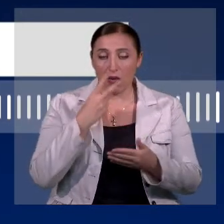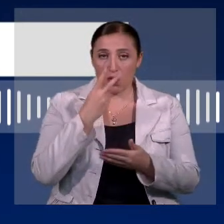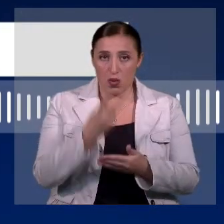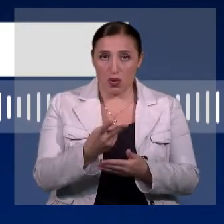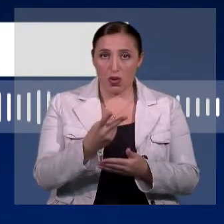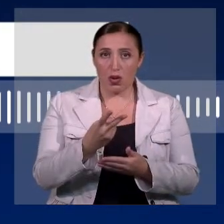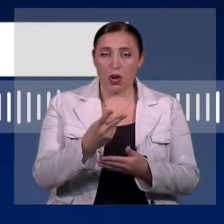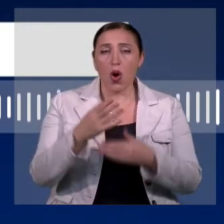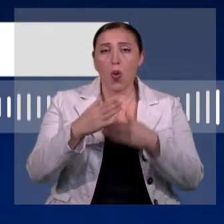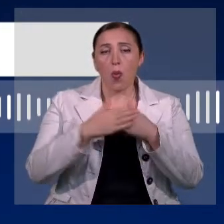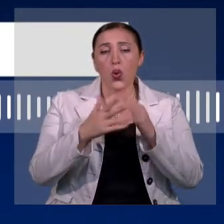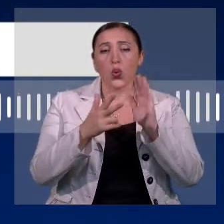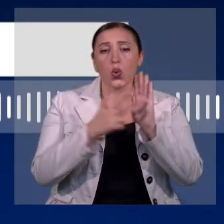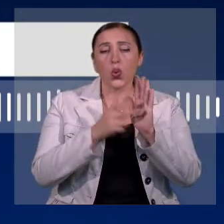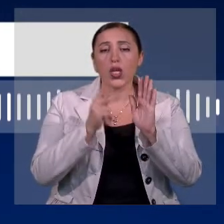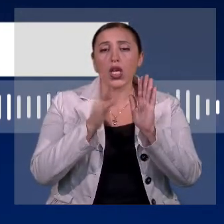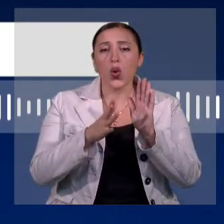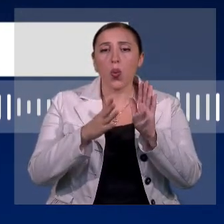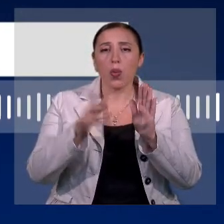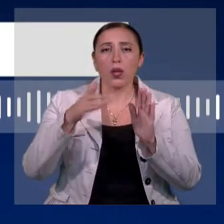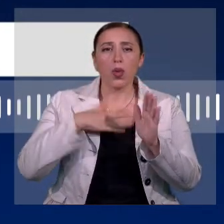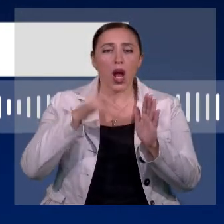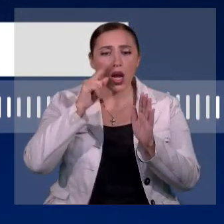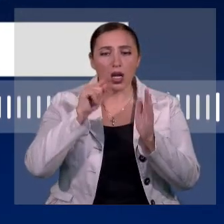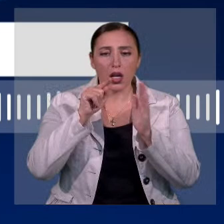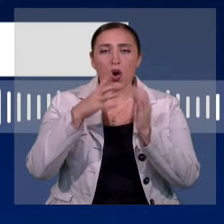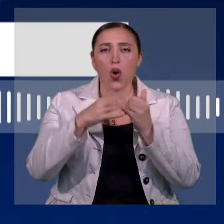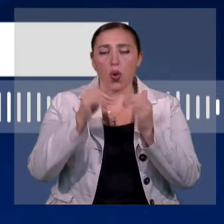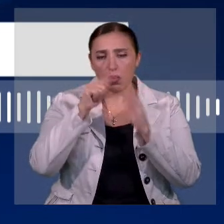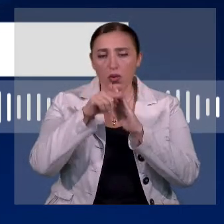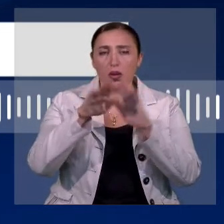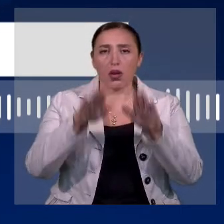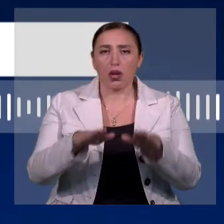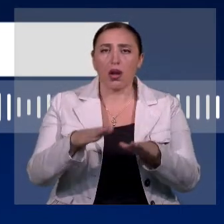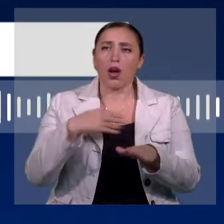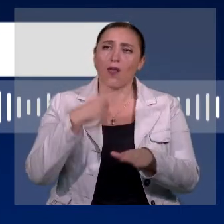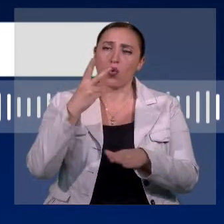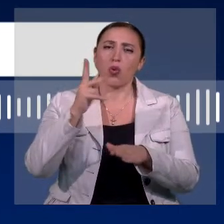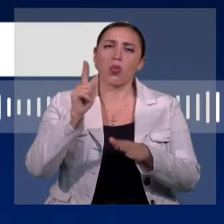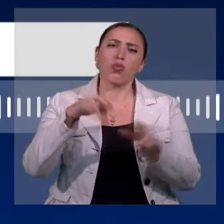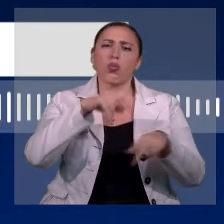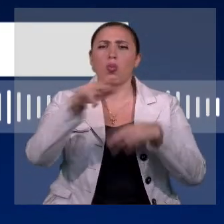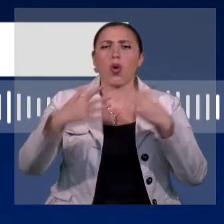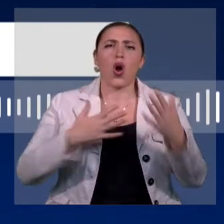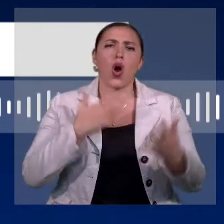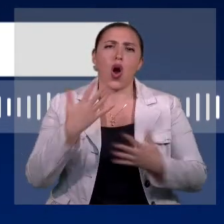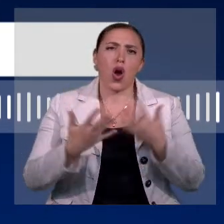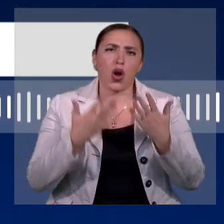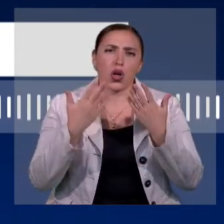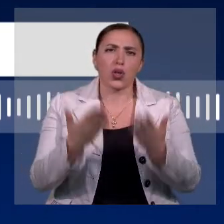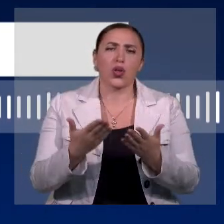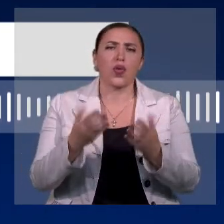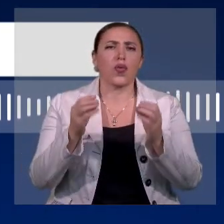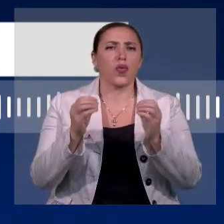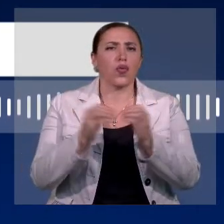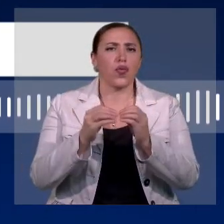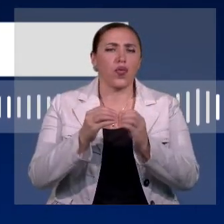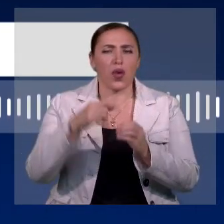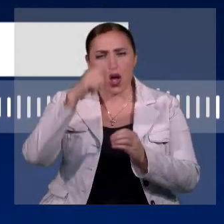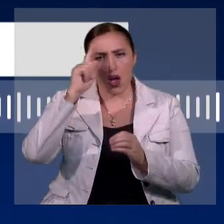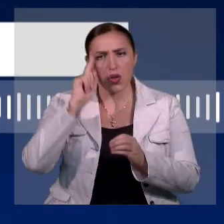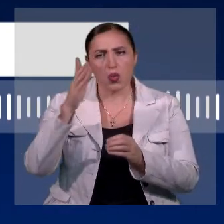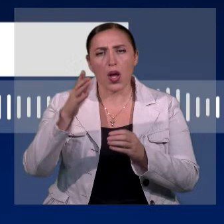պետական սահմանը, մոտ 8 կիլոմետր ներս։ Հա, իրանք առանց ակտիվ շարժի մեջ են, ինչ որ դիրքային փոփոխություն չի եղել, որտեղ որ